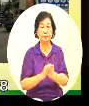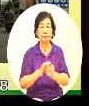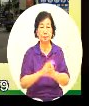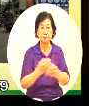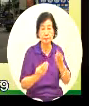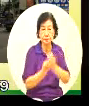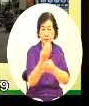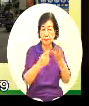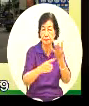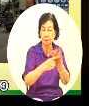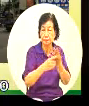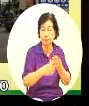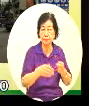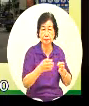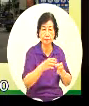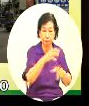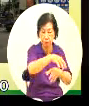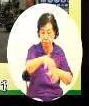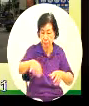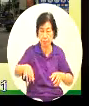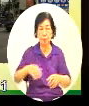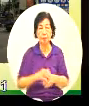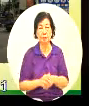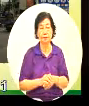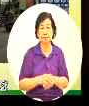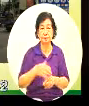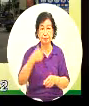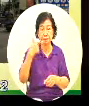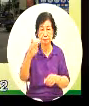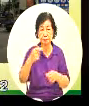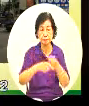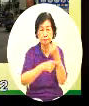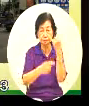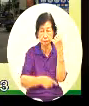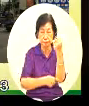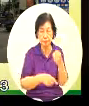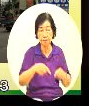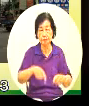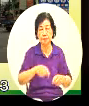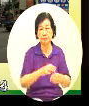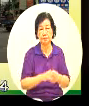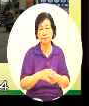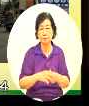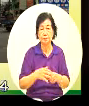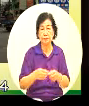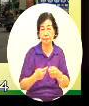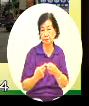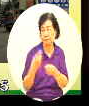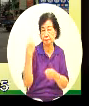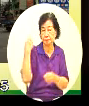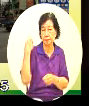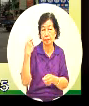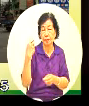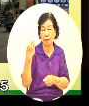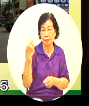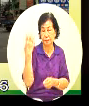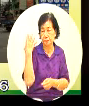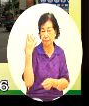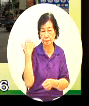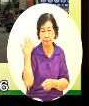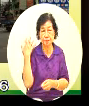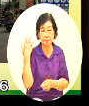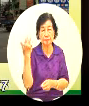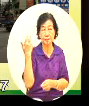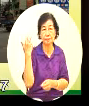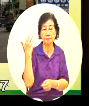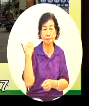小企业，咱即摆只有六米。啊！阿甘龙尾顶几个月前阿伊会刊，哦，咱干部局，